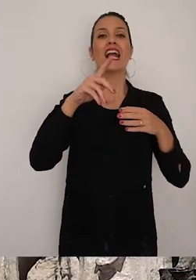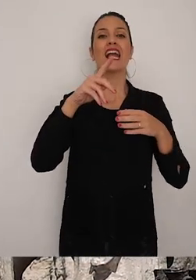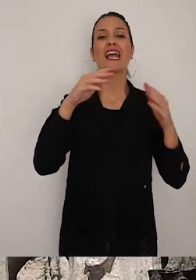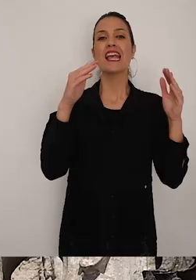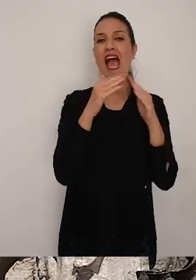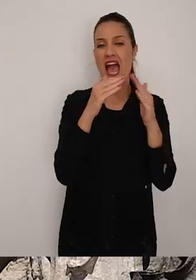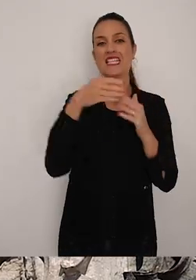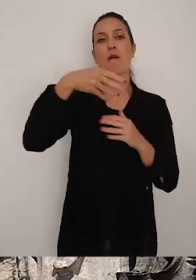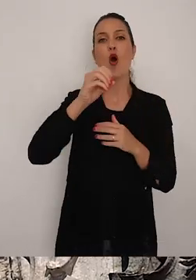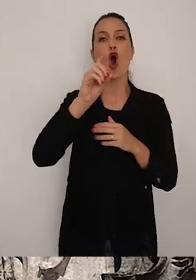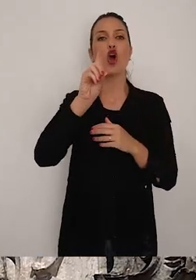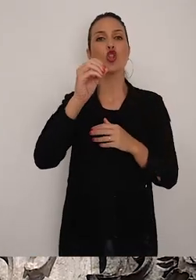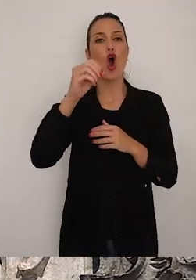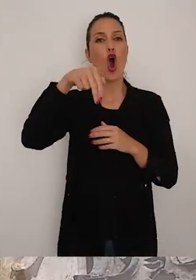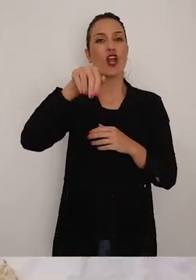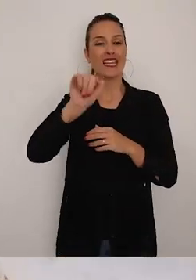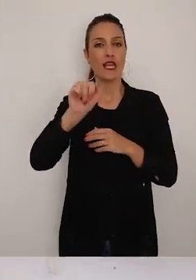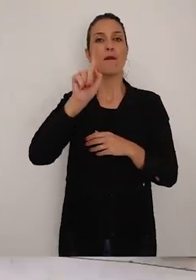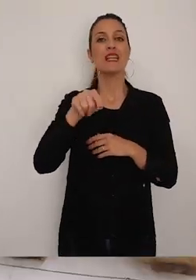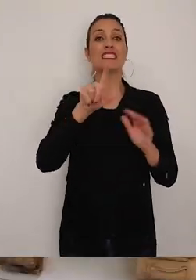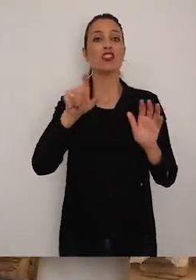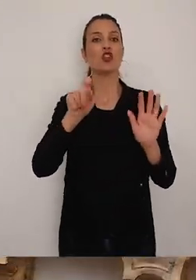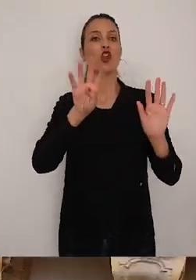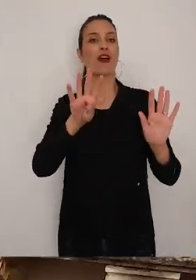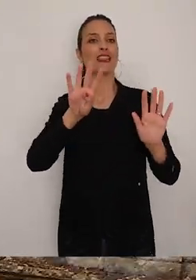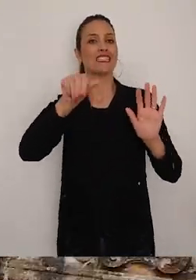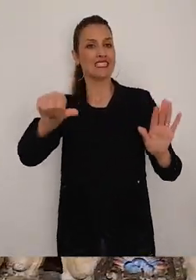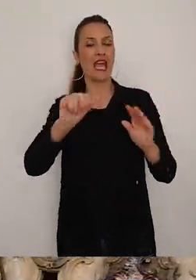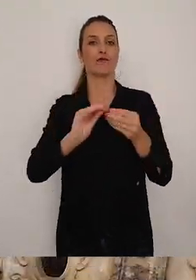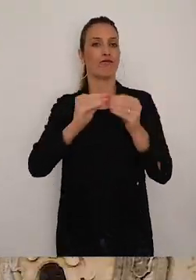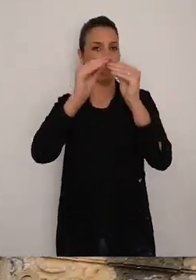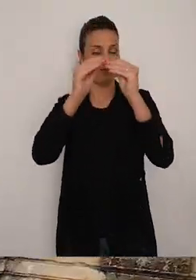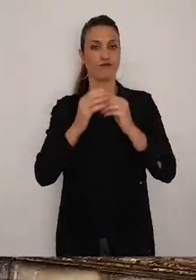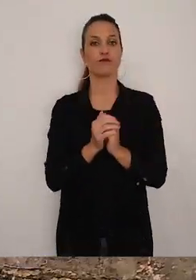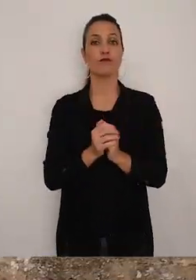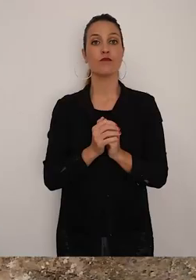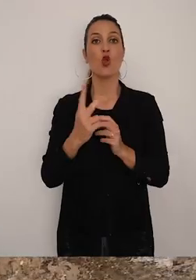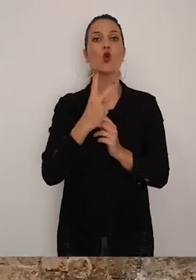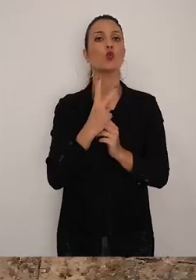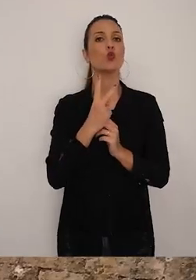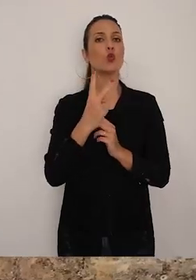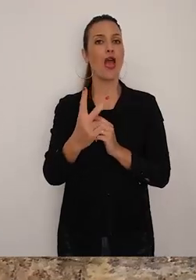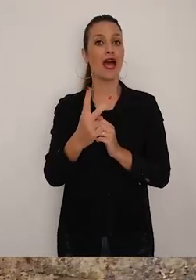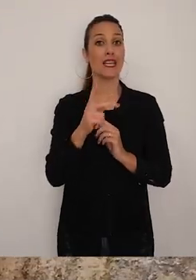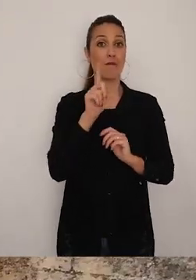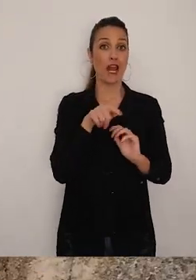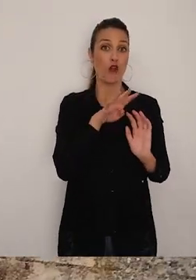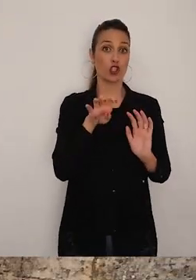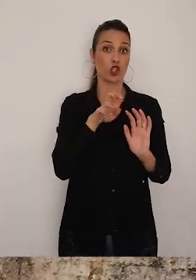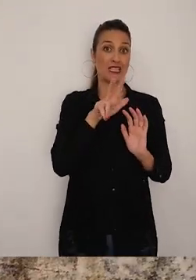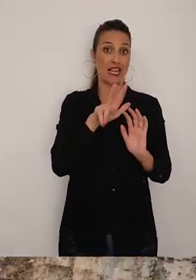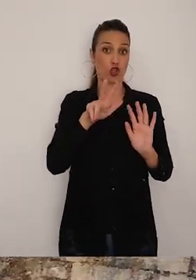XVIII secolo, precisamente nel 1796. Per 2 anni, a partire